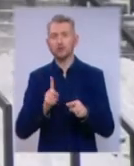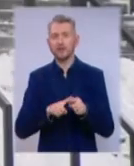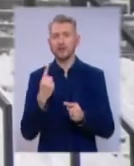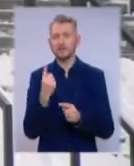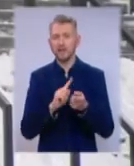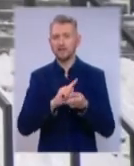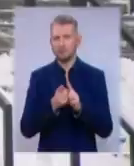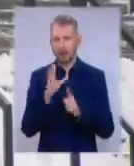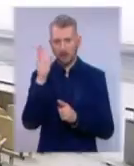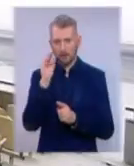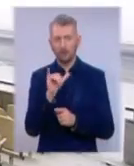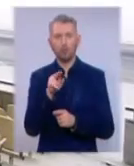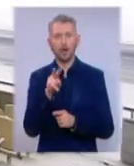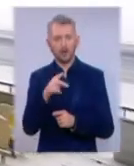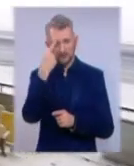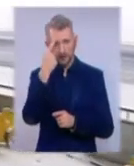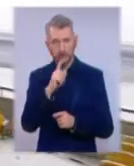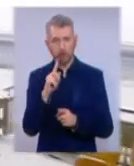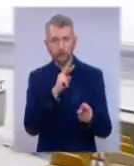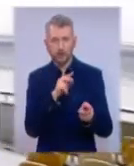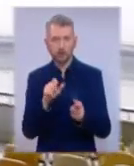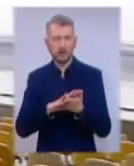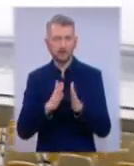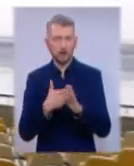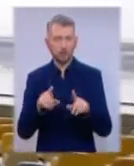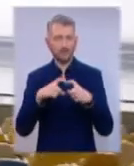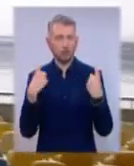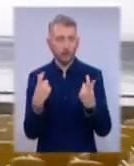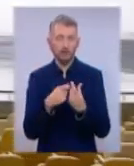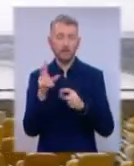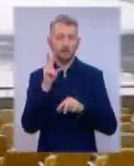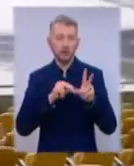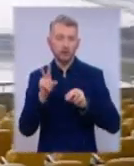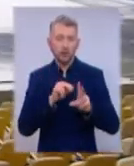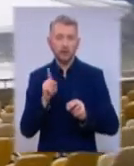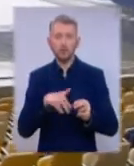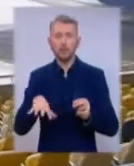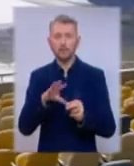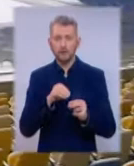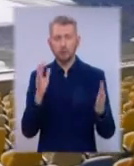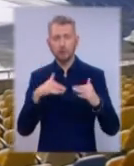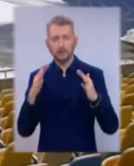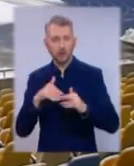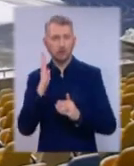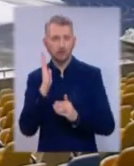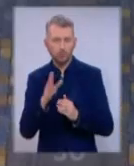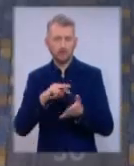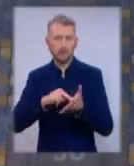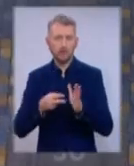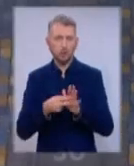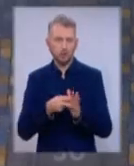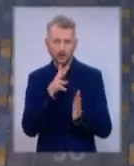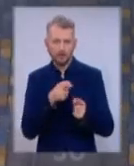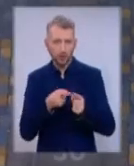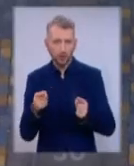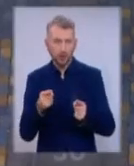зміна дати. В УПЛ заявили, що стежать за станом стадіонів і сподівається, що усі протистояння відбудуться у заплановані